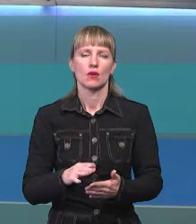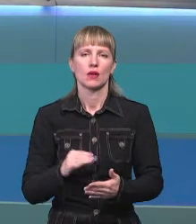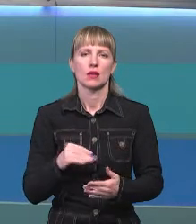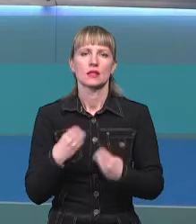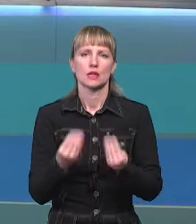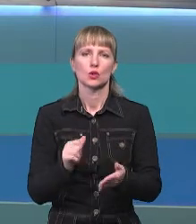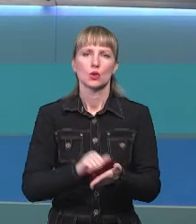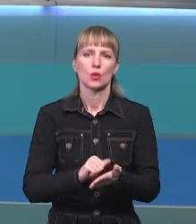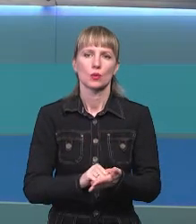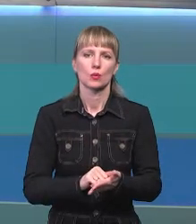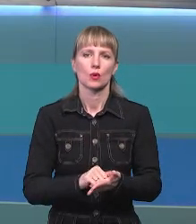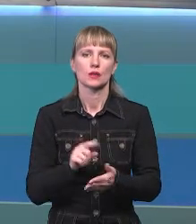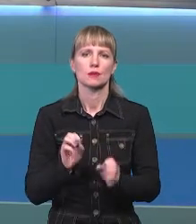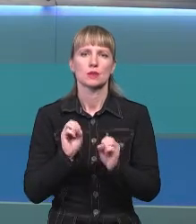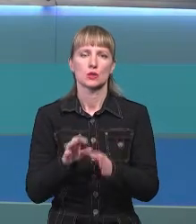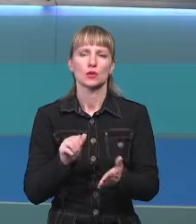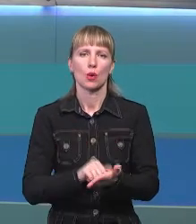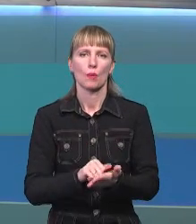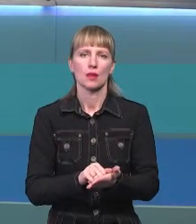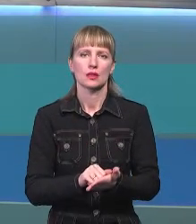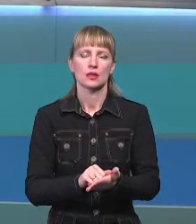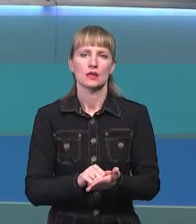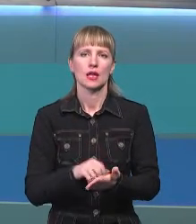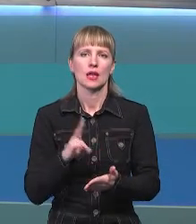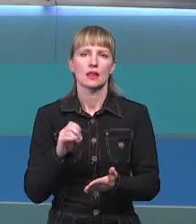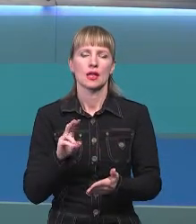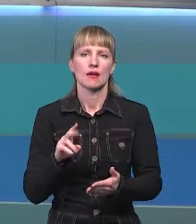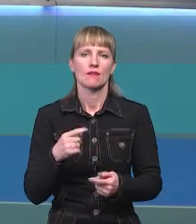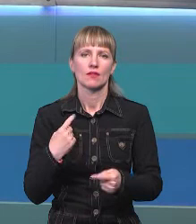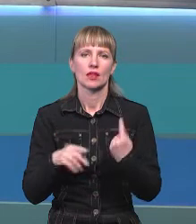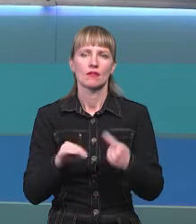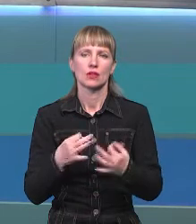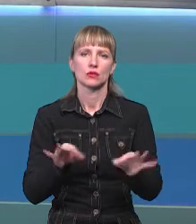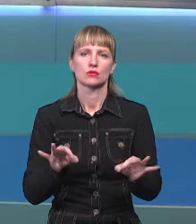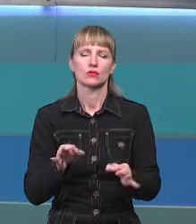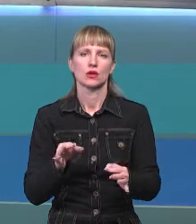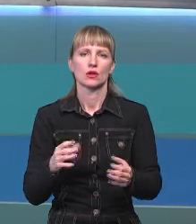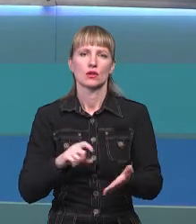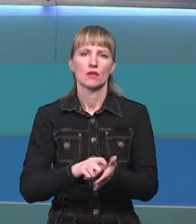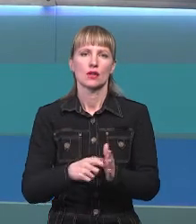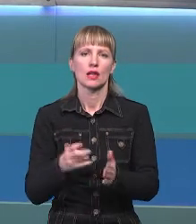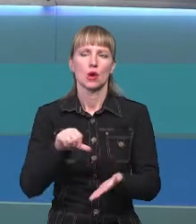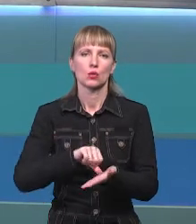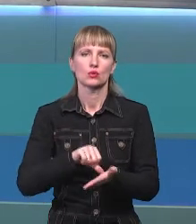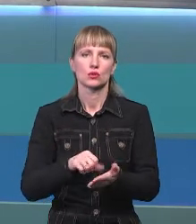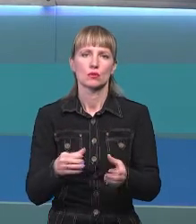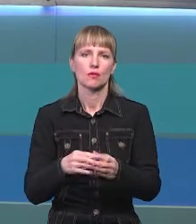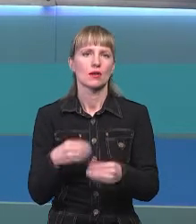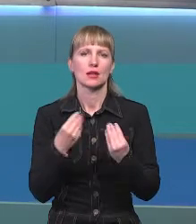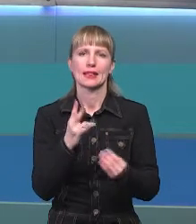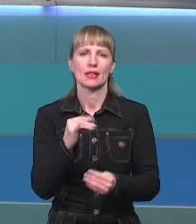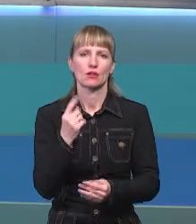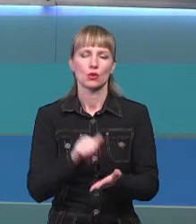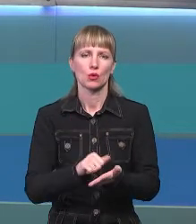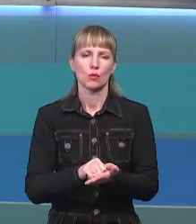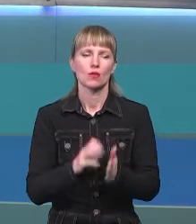здати документи, бо там здаються документи. На відміну від доступного житла, для участі в програмі ви не подаєте жодного документу.